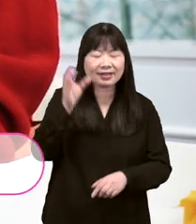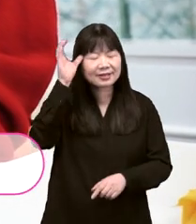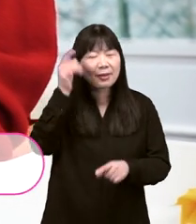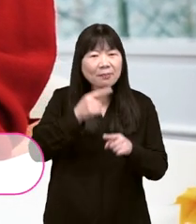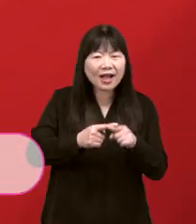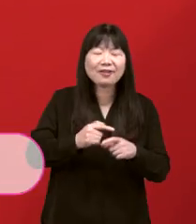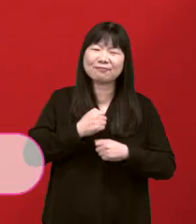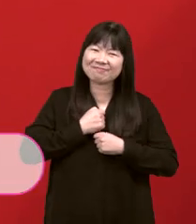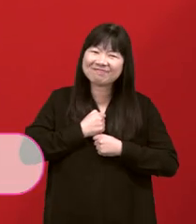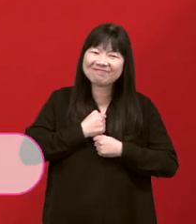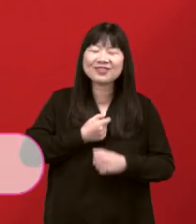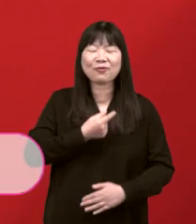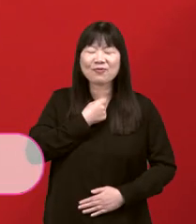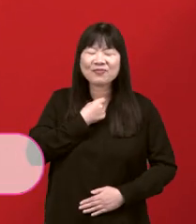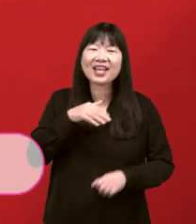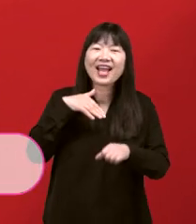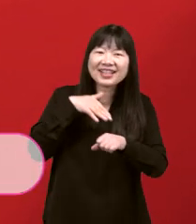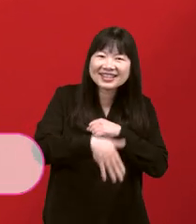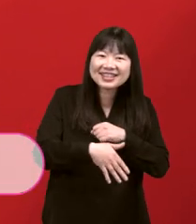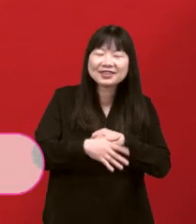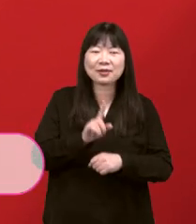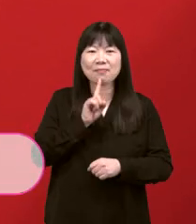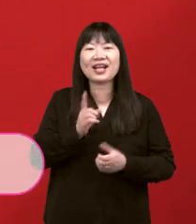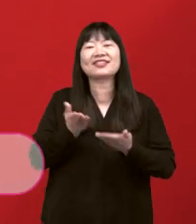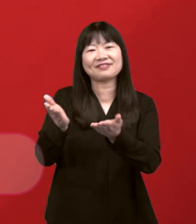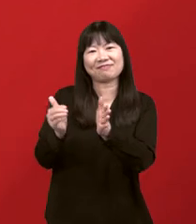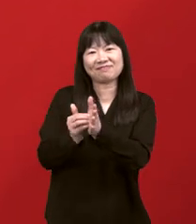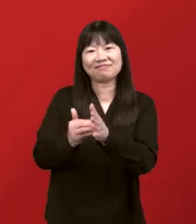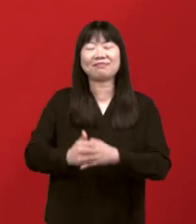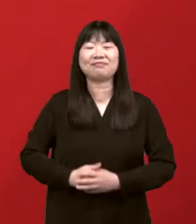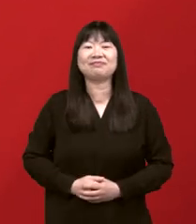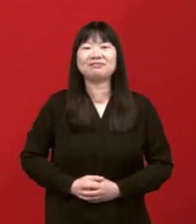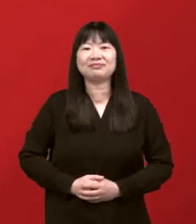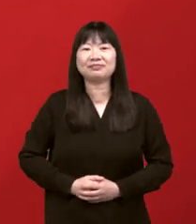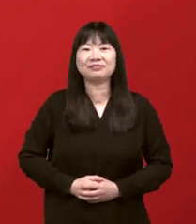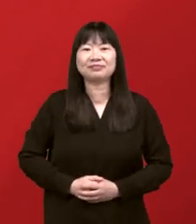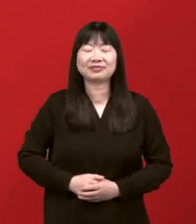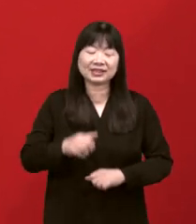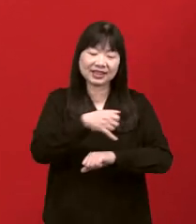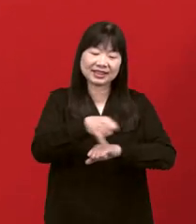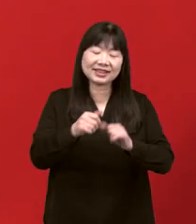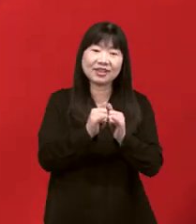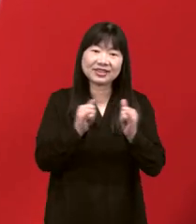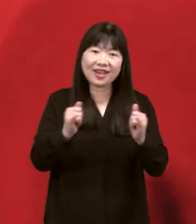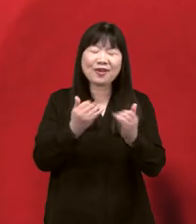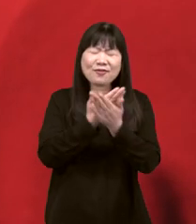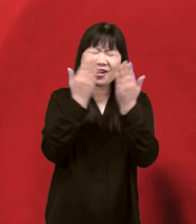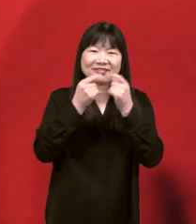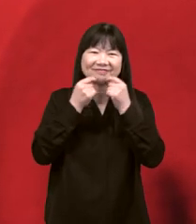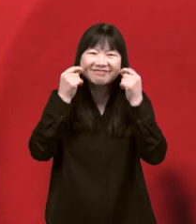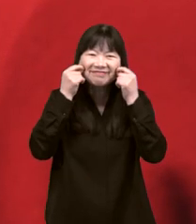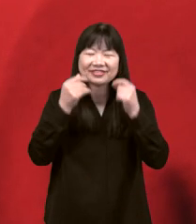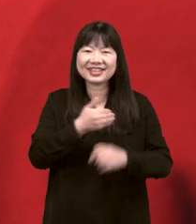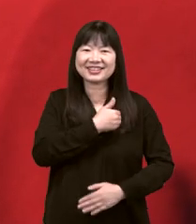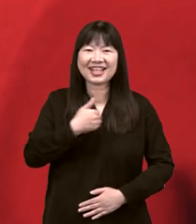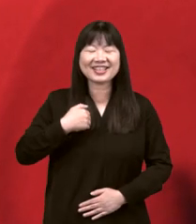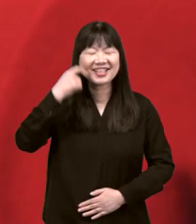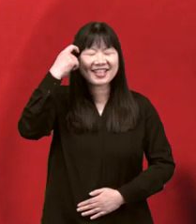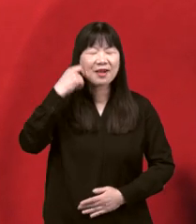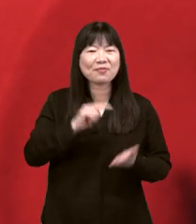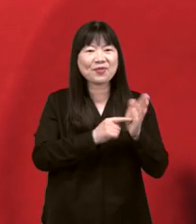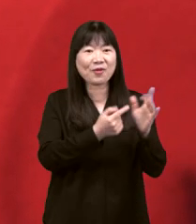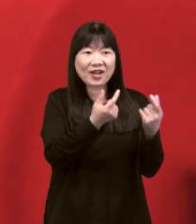조심스럽게 원하는 스타일을 말씀드렸습니다. 디자이너분의 환한 미소가 자신감의 표현